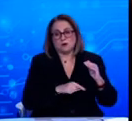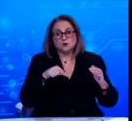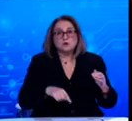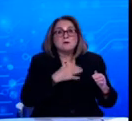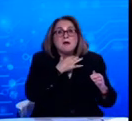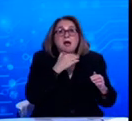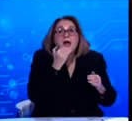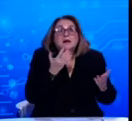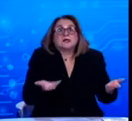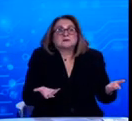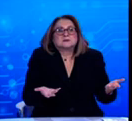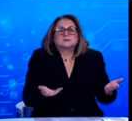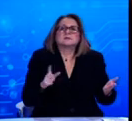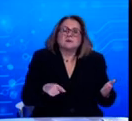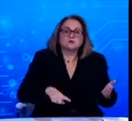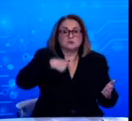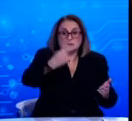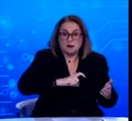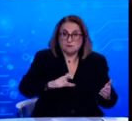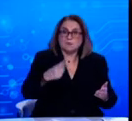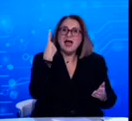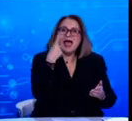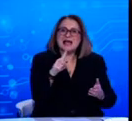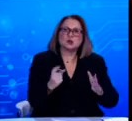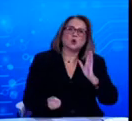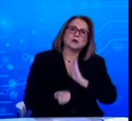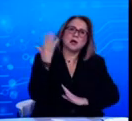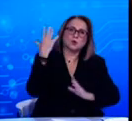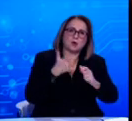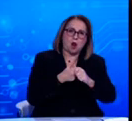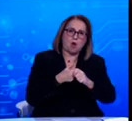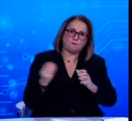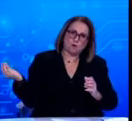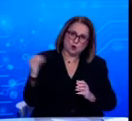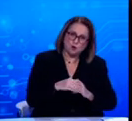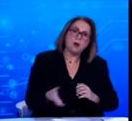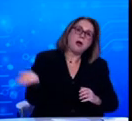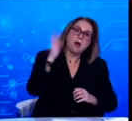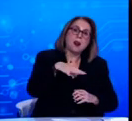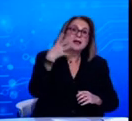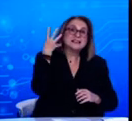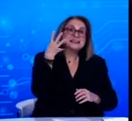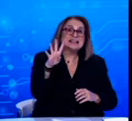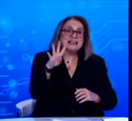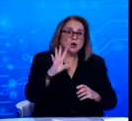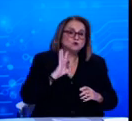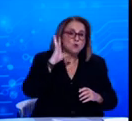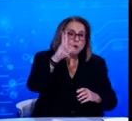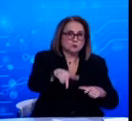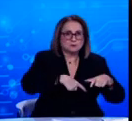Έτσι, από τη μεθεπόμενη εβδομάδα, 100 νέα λεωφορεία μπαίνουν σε κίνηση και άλλα 400 ως το τέλος του χρόνου.